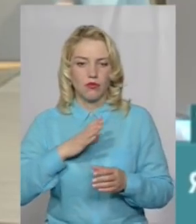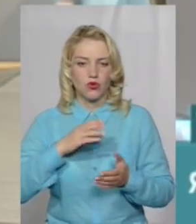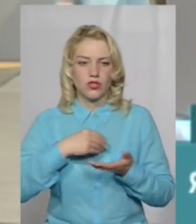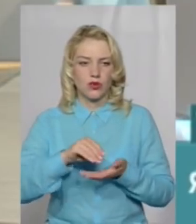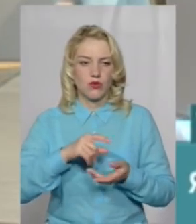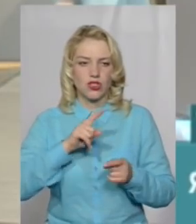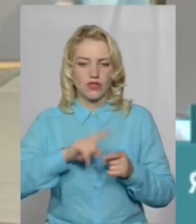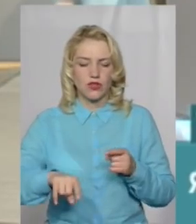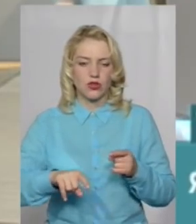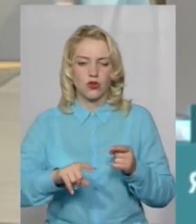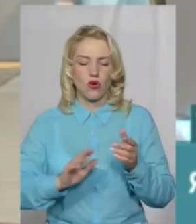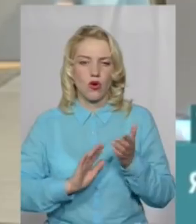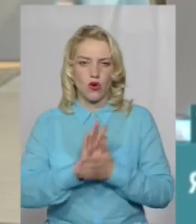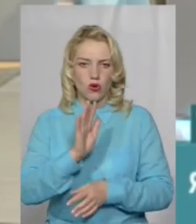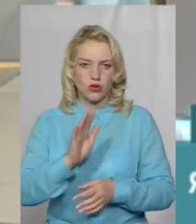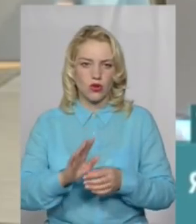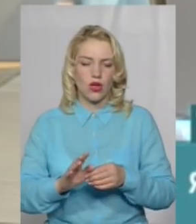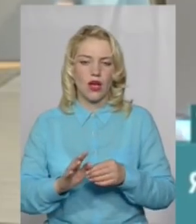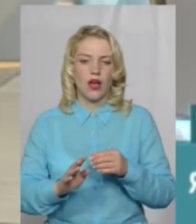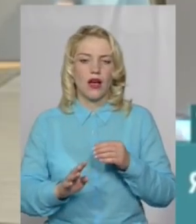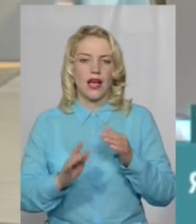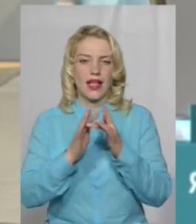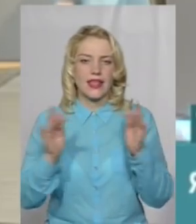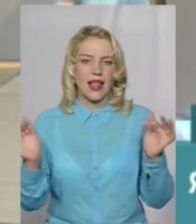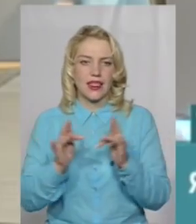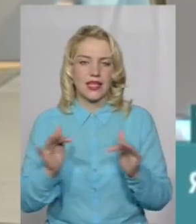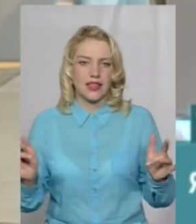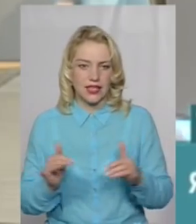такою швидкорослою породою, як ялина. Так? І сьогодні ми